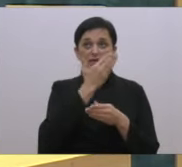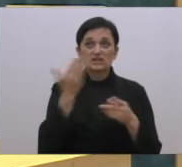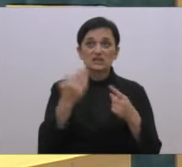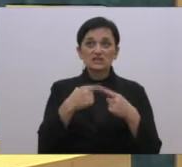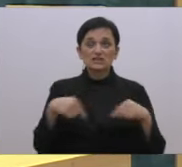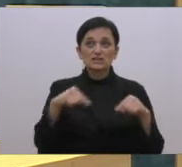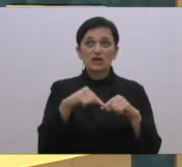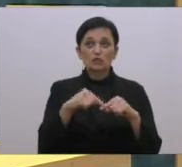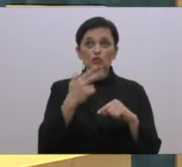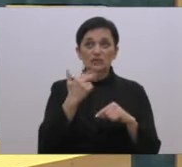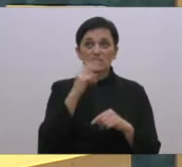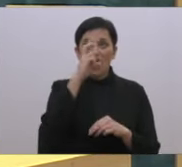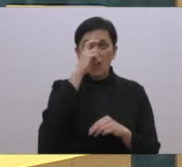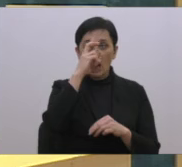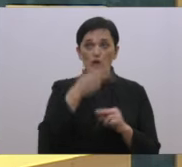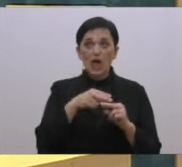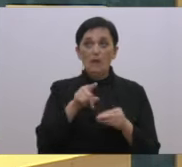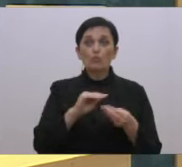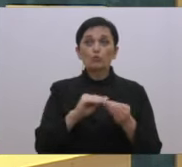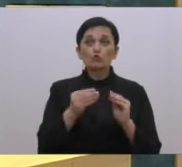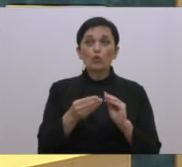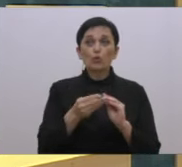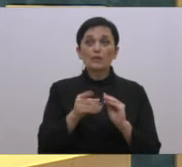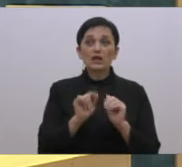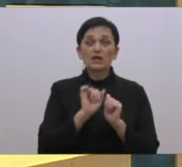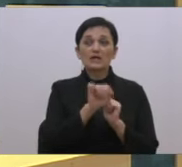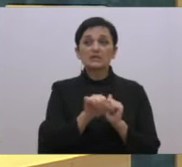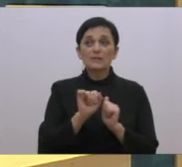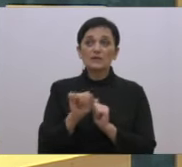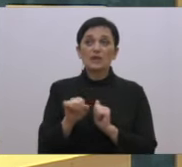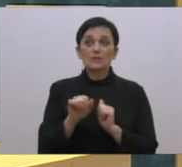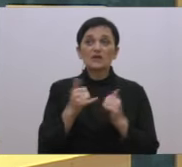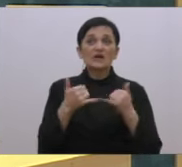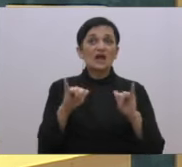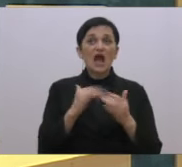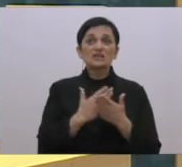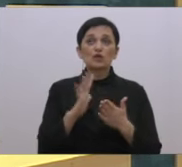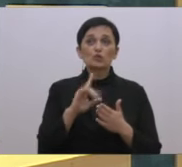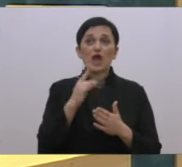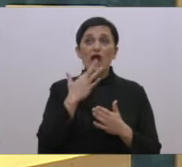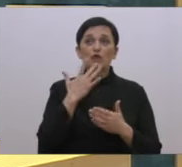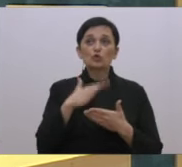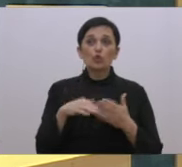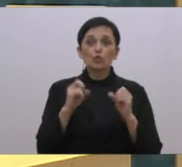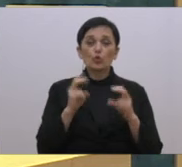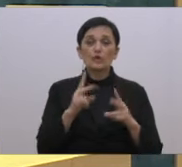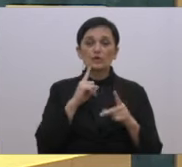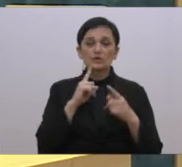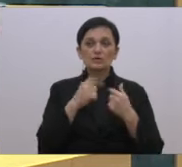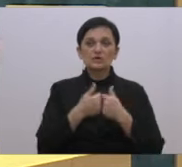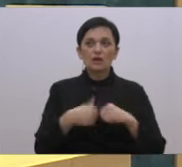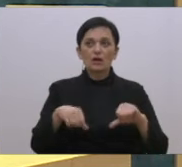საზოგადოების და ხელისუფლების ამ გამოწვევების გასამკლავებლად. გასაკვირიც არ არის ის, რომ ეროვნული უსაფრთხოების საბჭო,